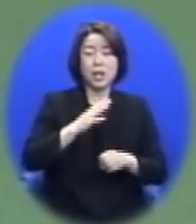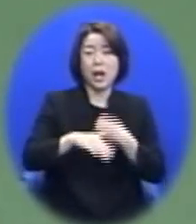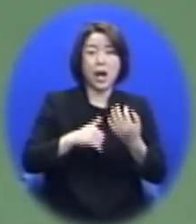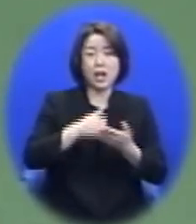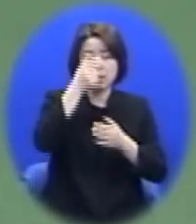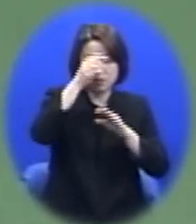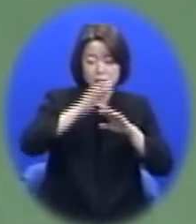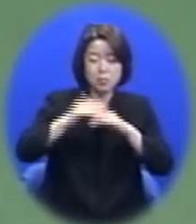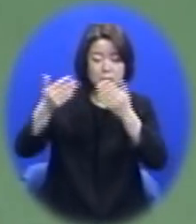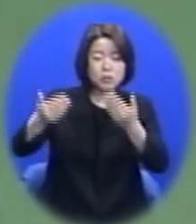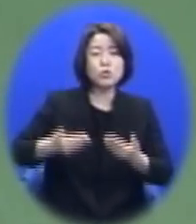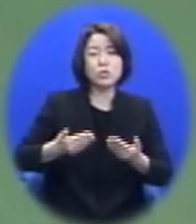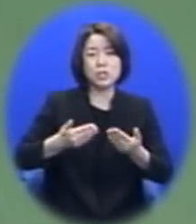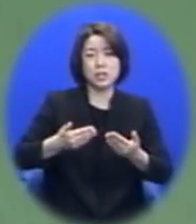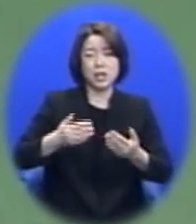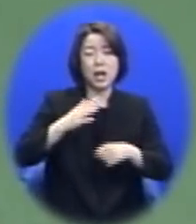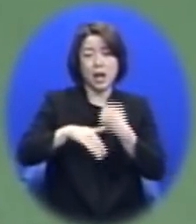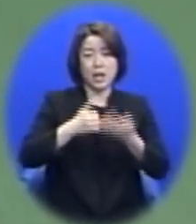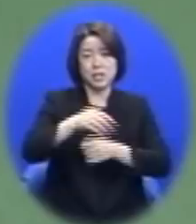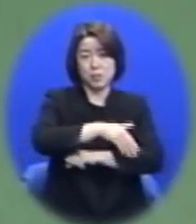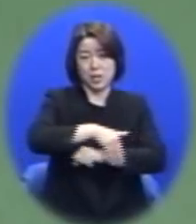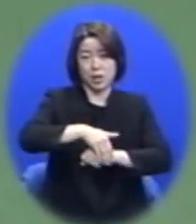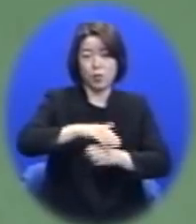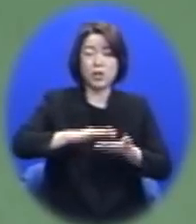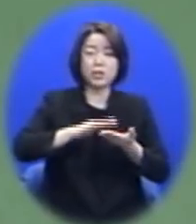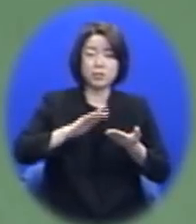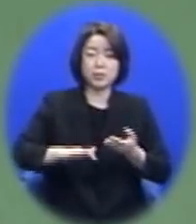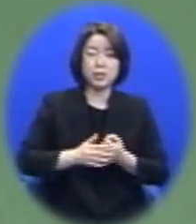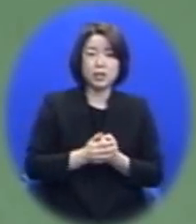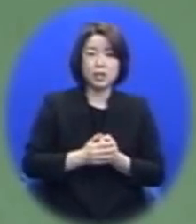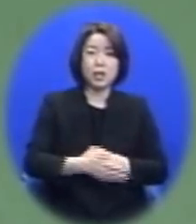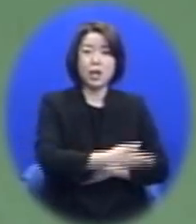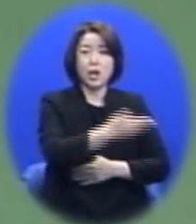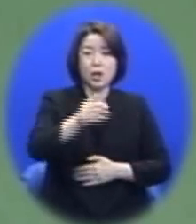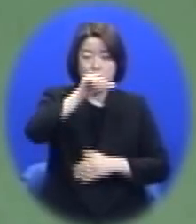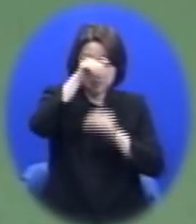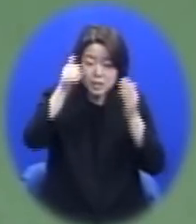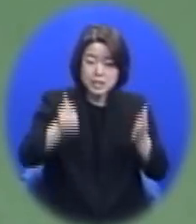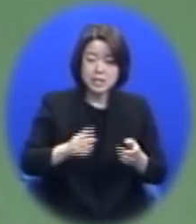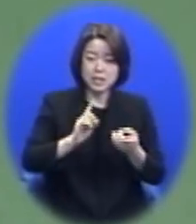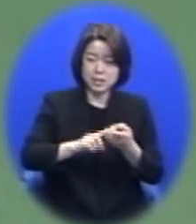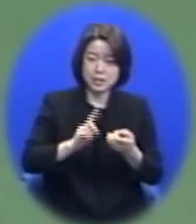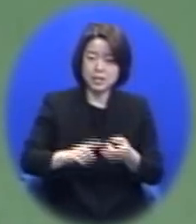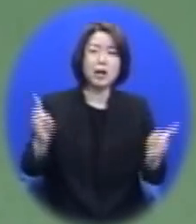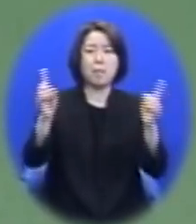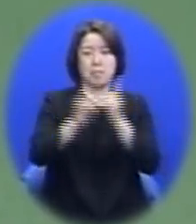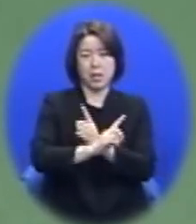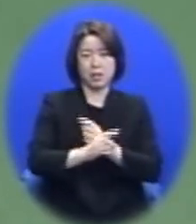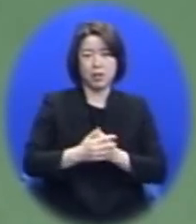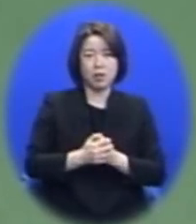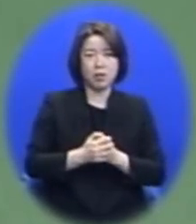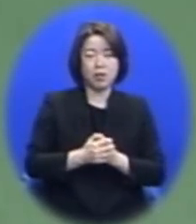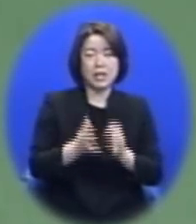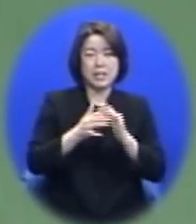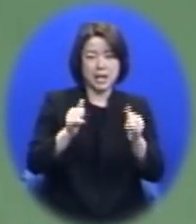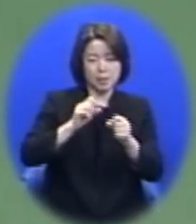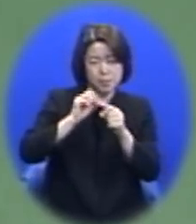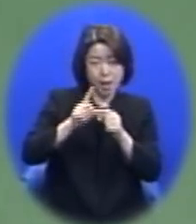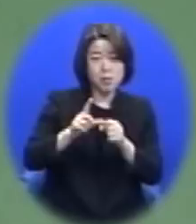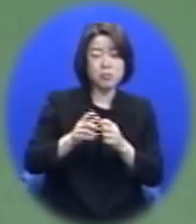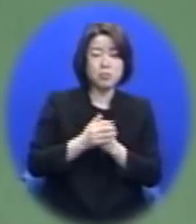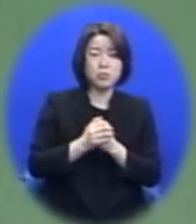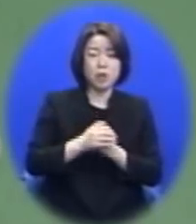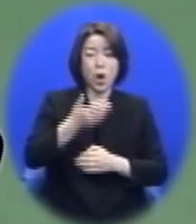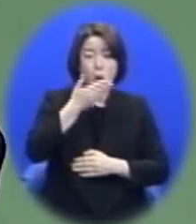하나님의 계획입니다. 그리고 여러분의 인생 자체가 바뀝니다. 사람은 대부분